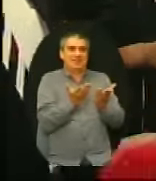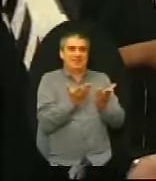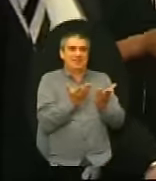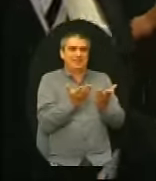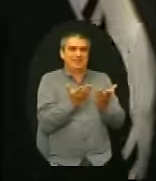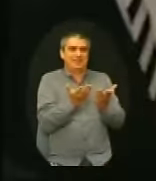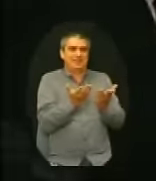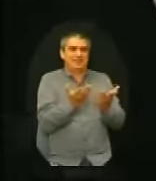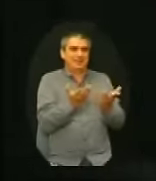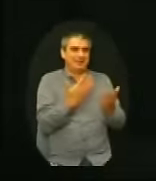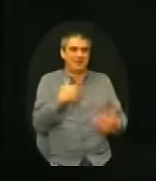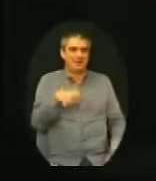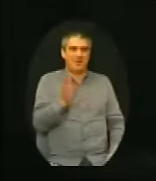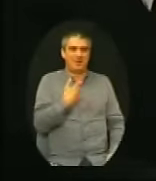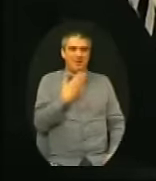וואו.